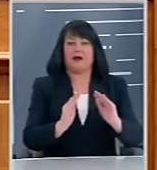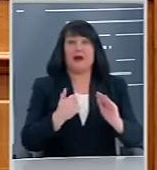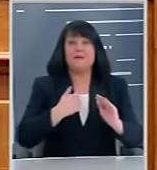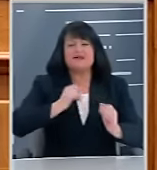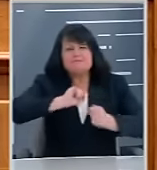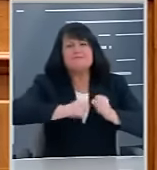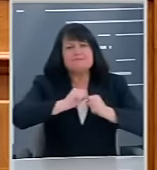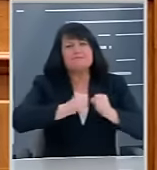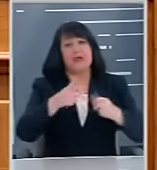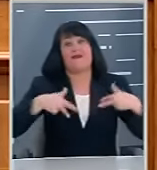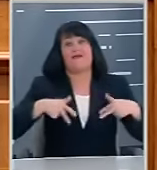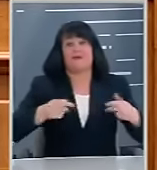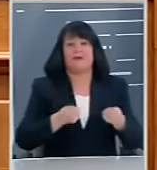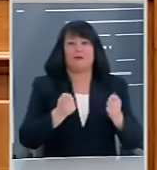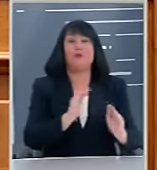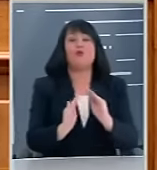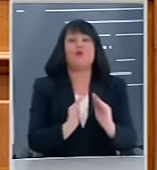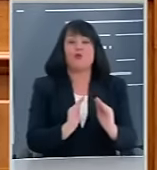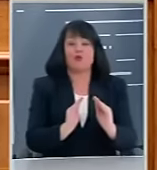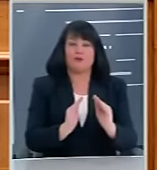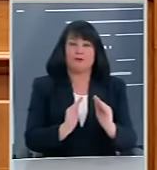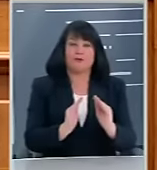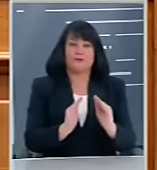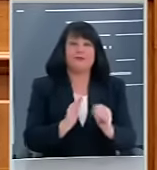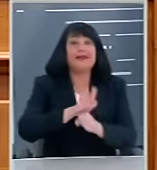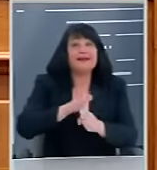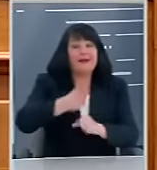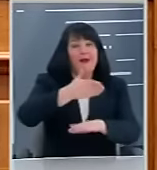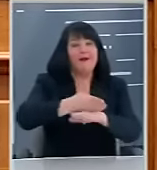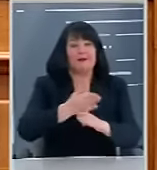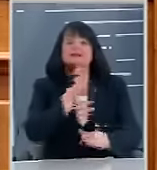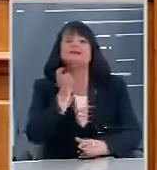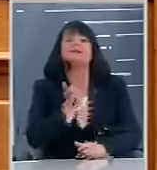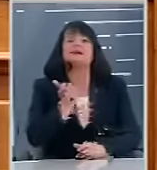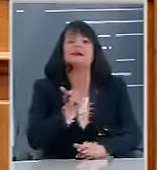εδώ η κυβέρνηση για να προστατεύσει την ελάχιστη εγγυημένη σύνταξη